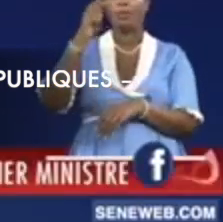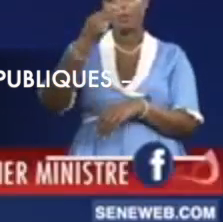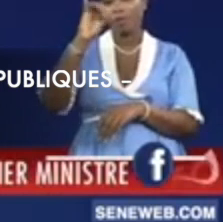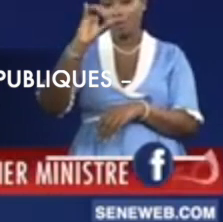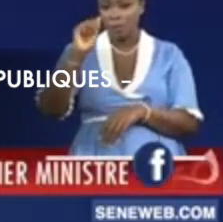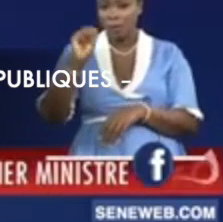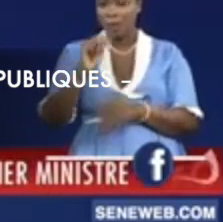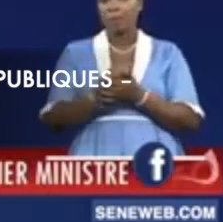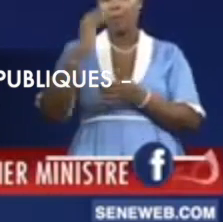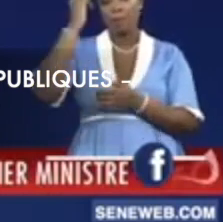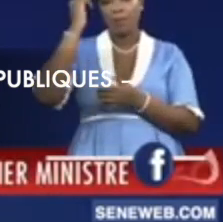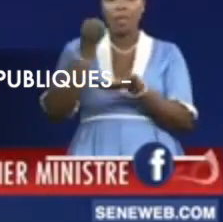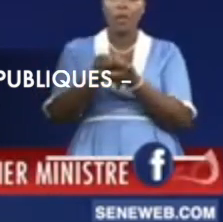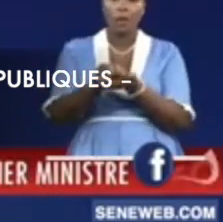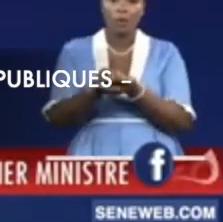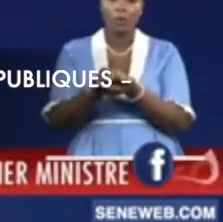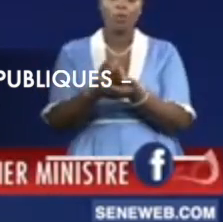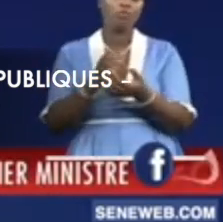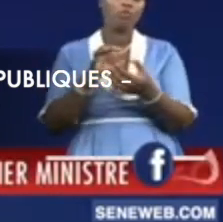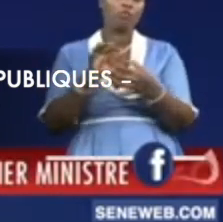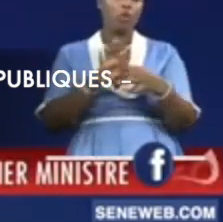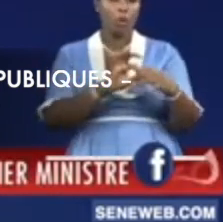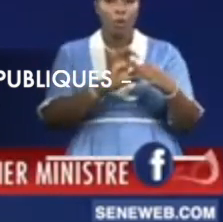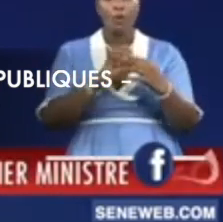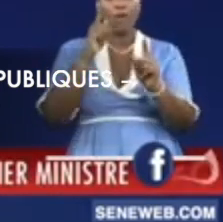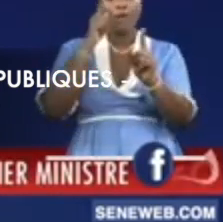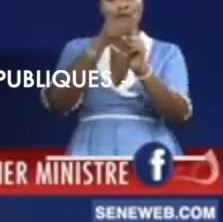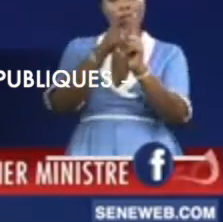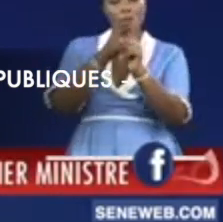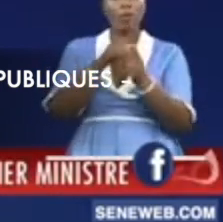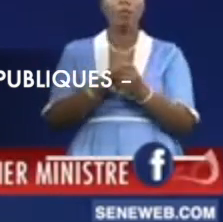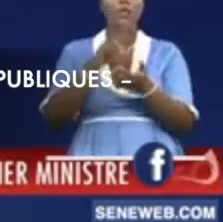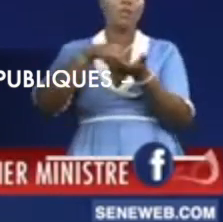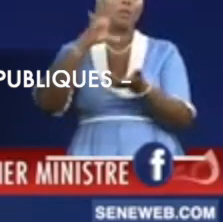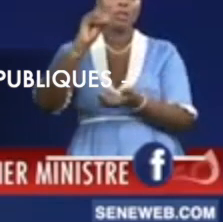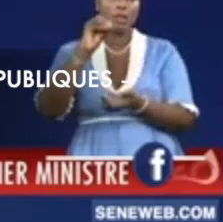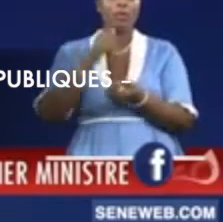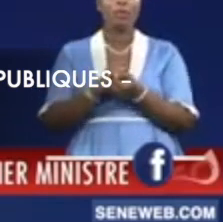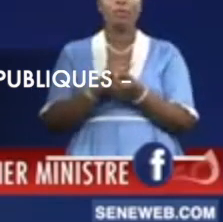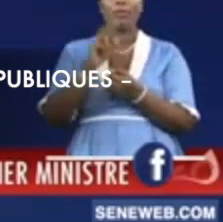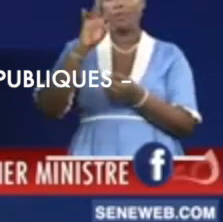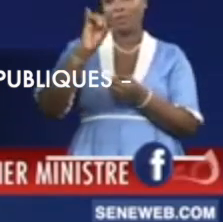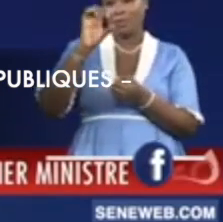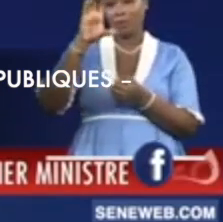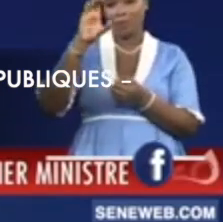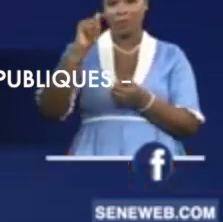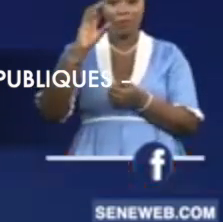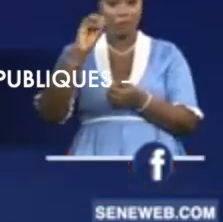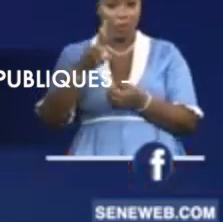au ministère de l'Économie, du Plan et de la Coopération. La vision 2050 par M. Victor Ndiaye du cabinet